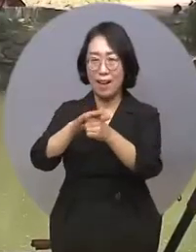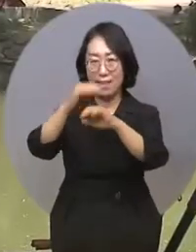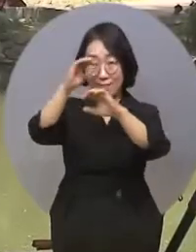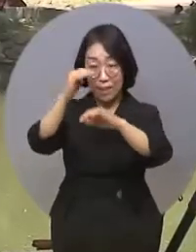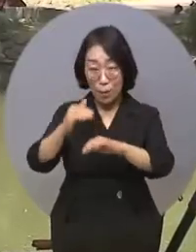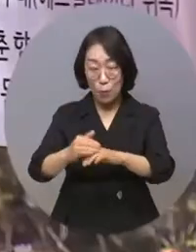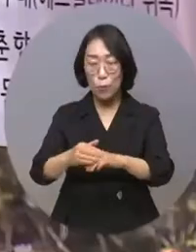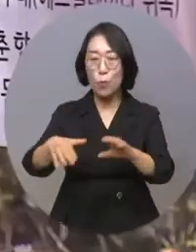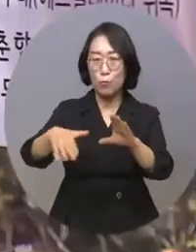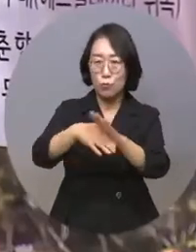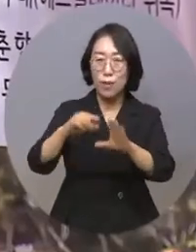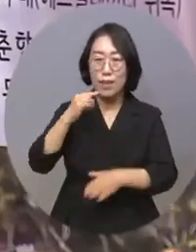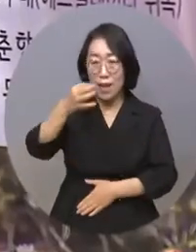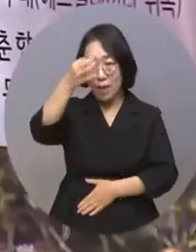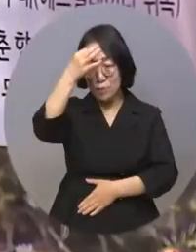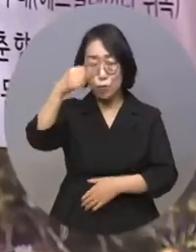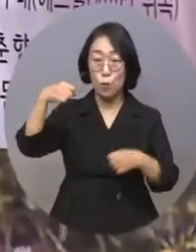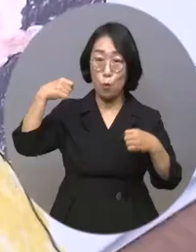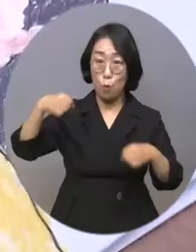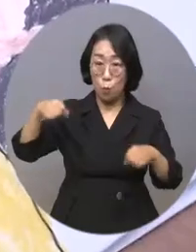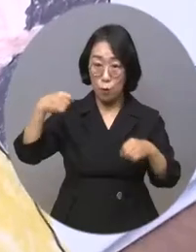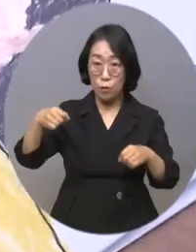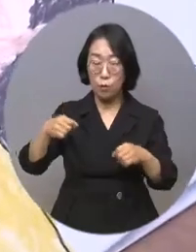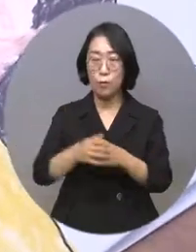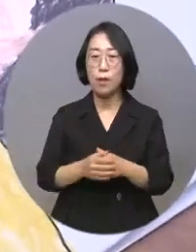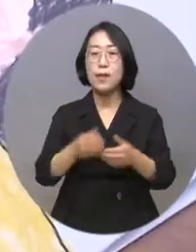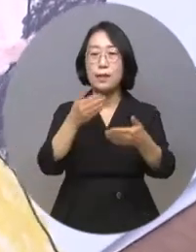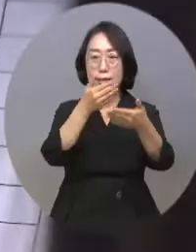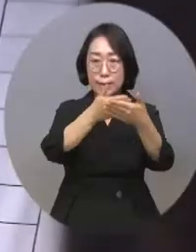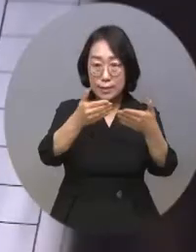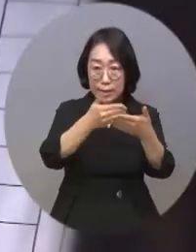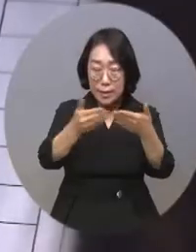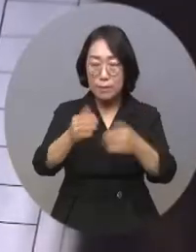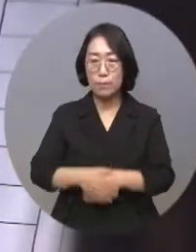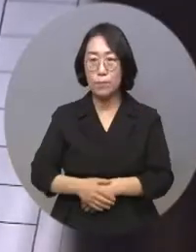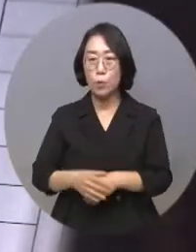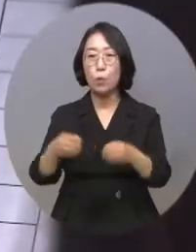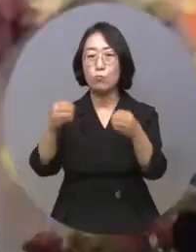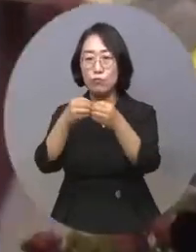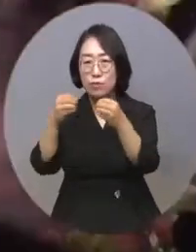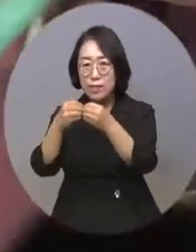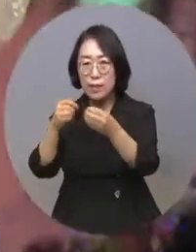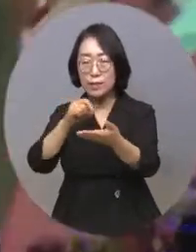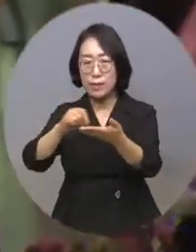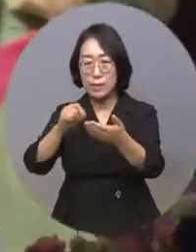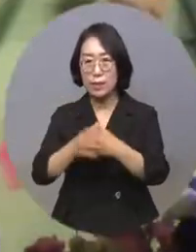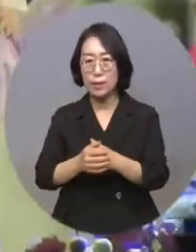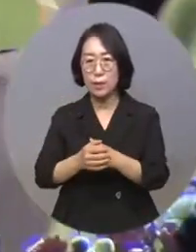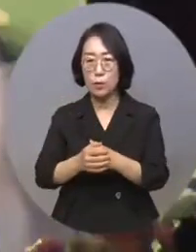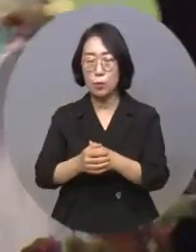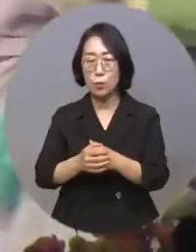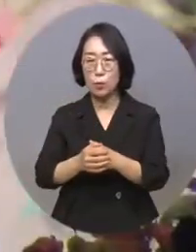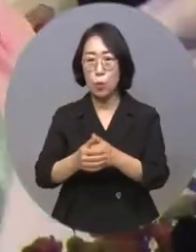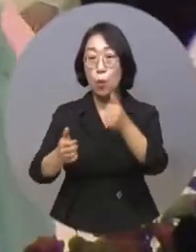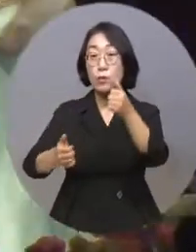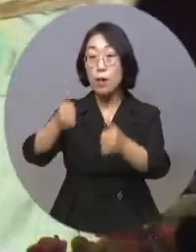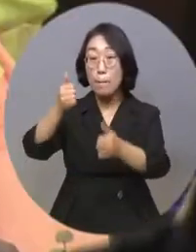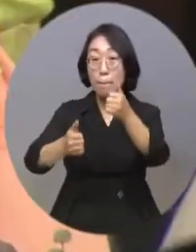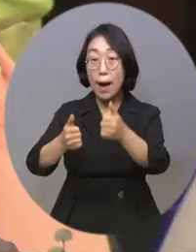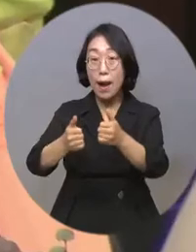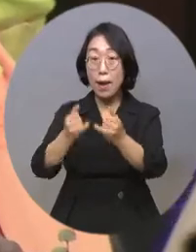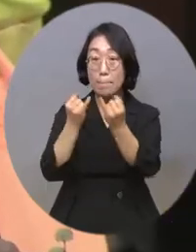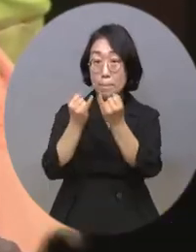문화예술 공연과 춘향제왕을 시작으로 그림 그리기 대회, 백일장, 전국 춘향 선발대회 등이